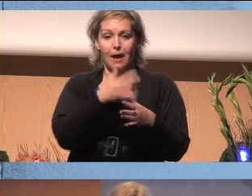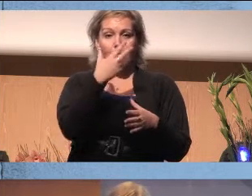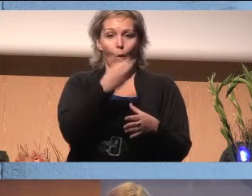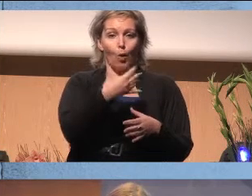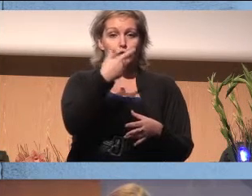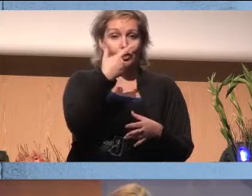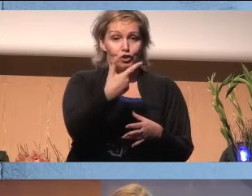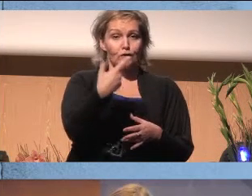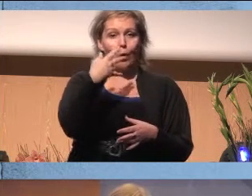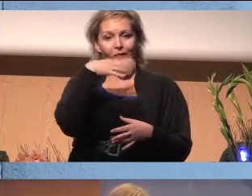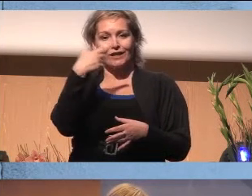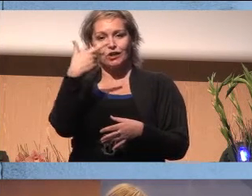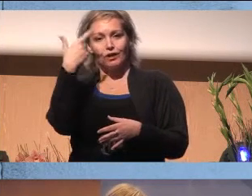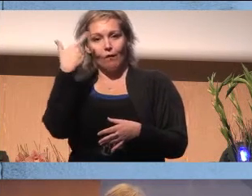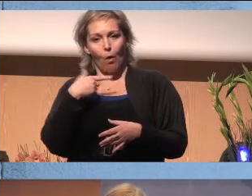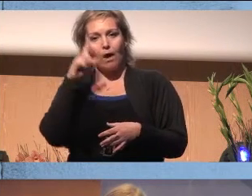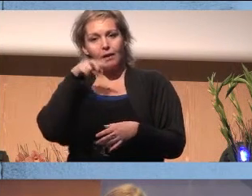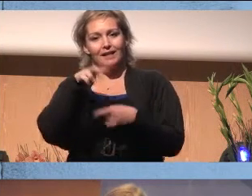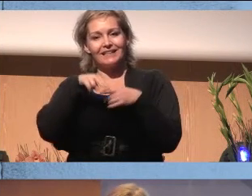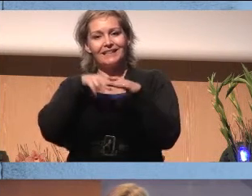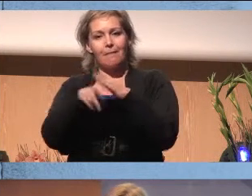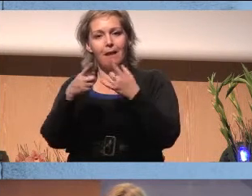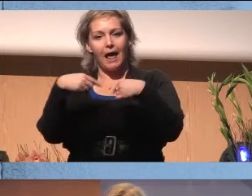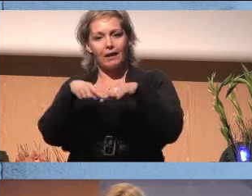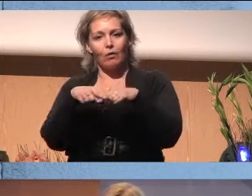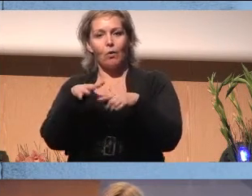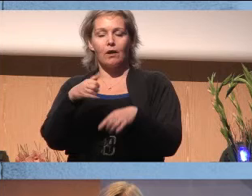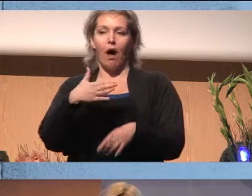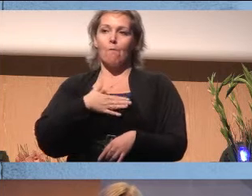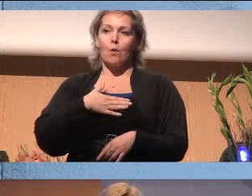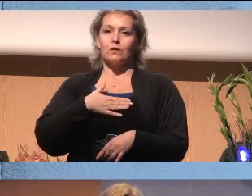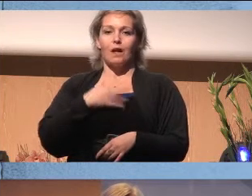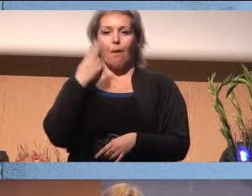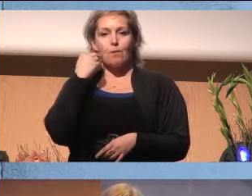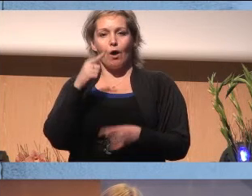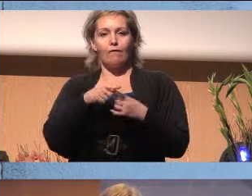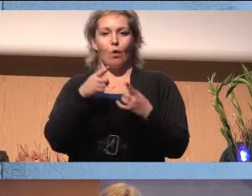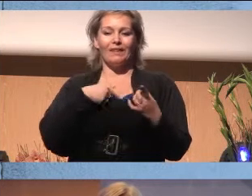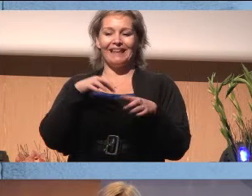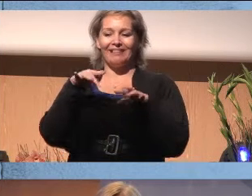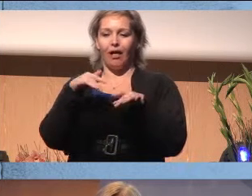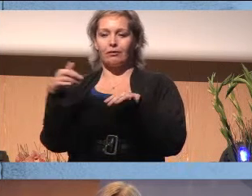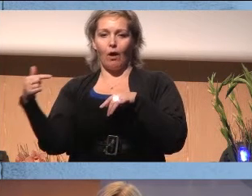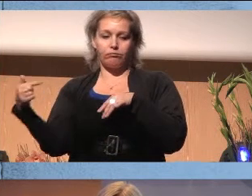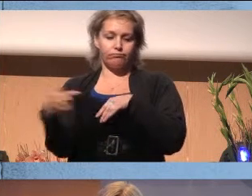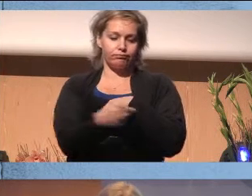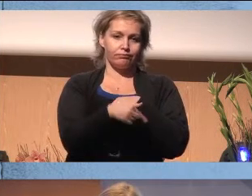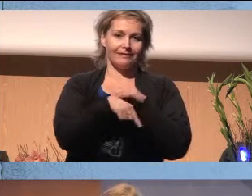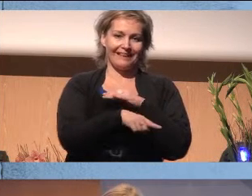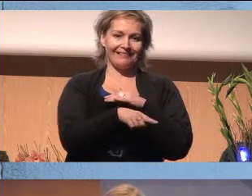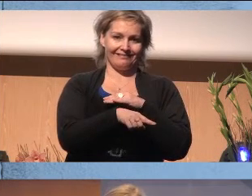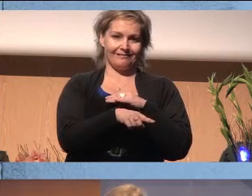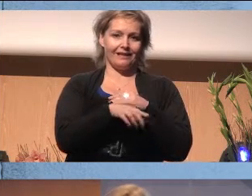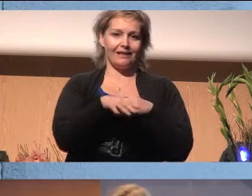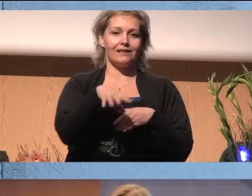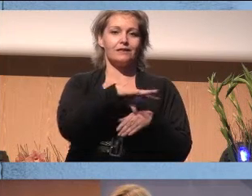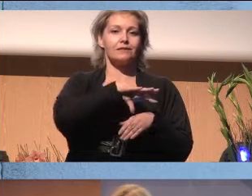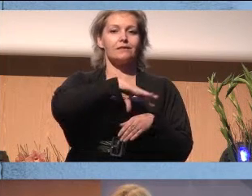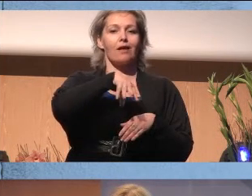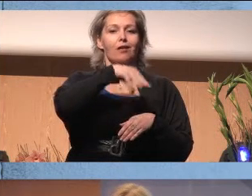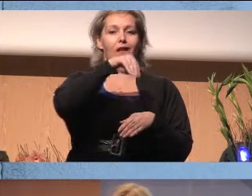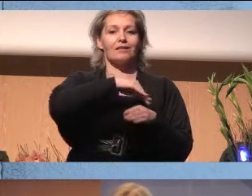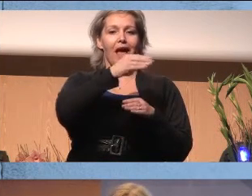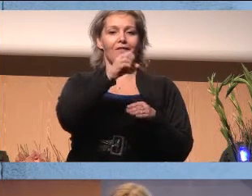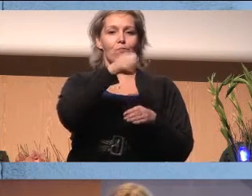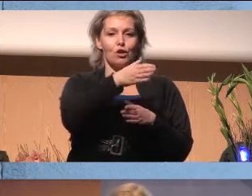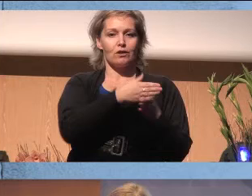og 97 år kan sitte hjemme i leiligheten sin, ta pusteprøver når de har kols, og de dataene går direkte til innsatsteam i Sankthanshaugen bydel. Det